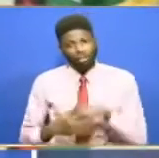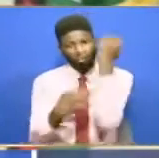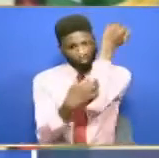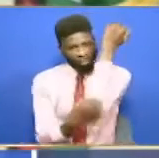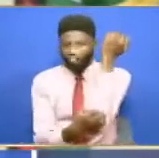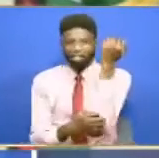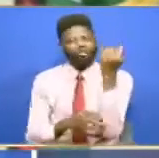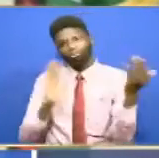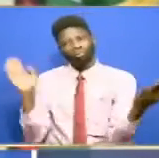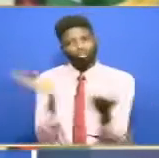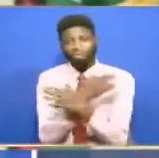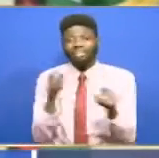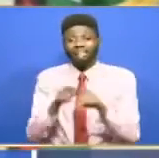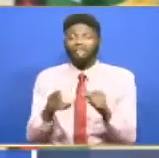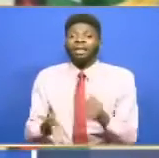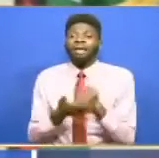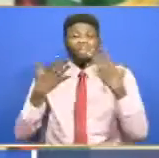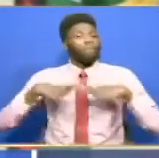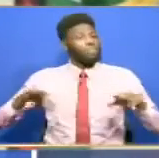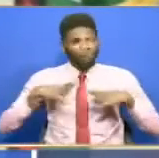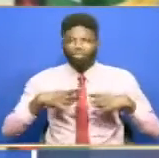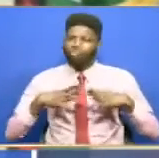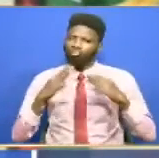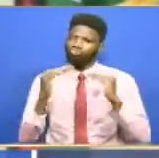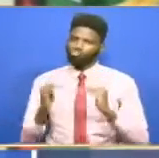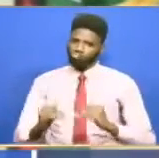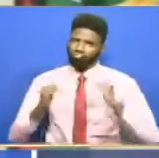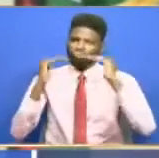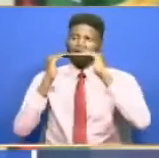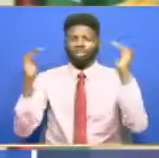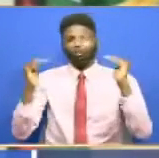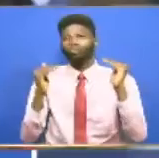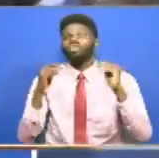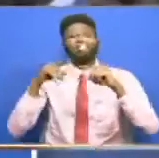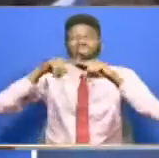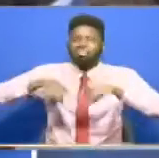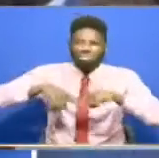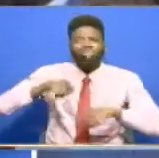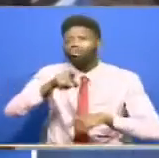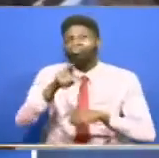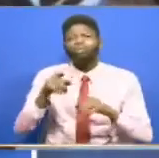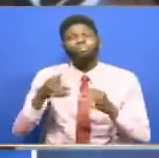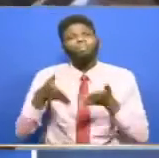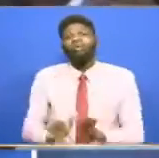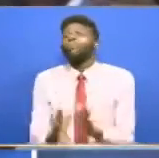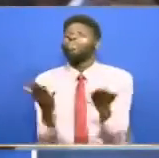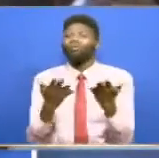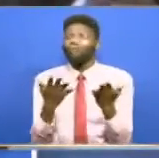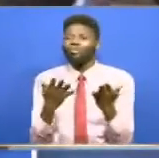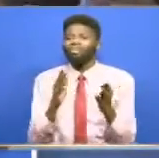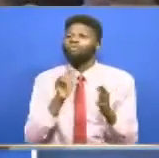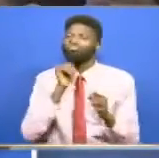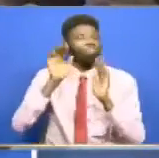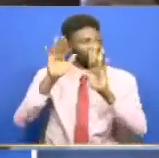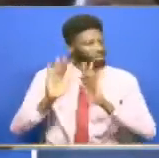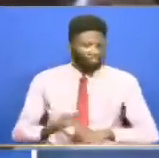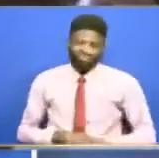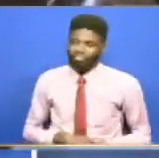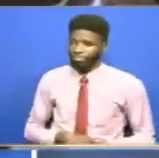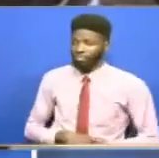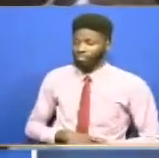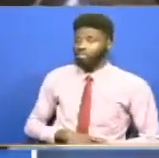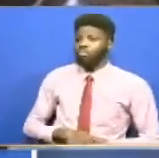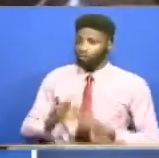all regardless of where you are born or your social or political dispensation. Mutua ameahidi kupunguza ufujaji wa mali na kuwezesha jamii